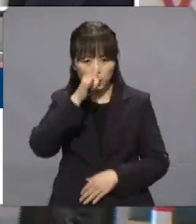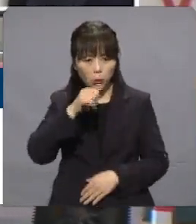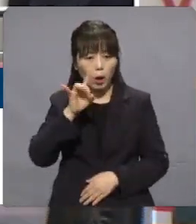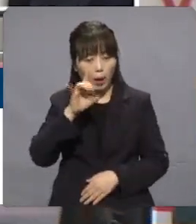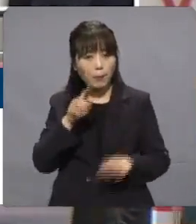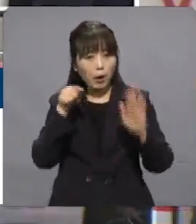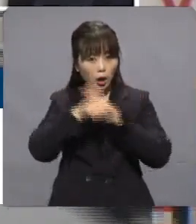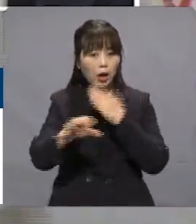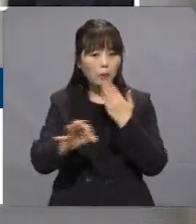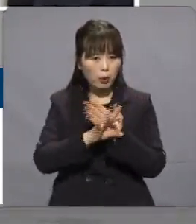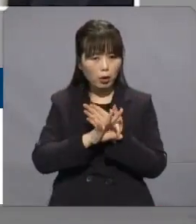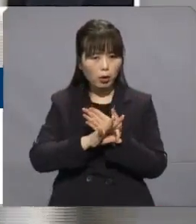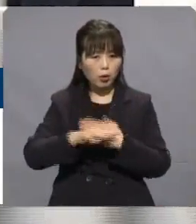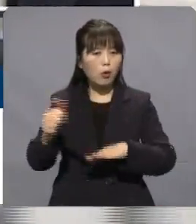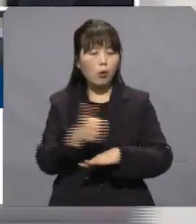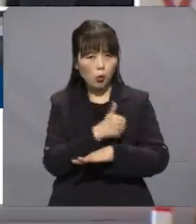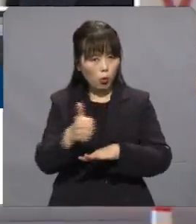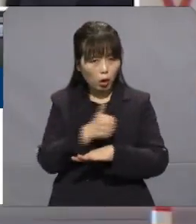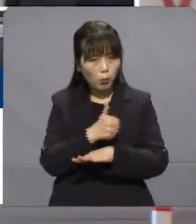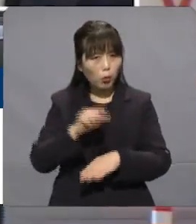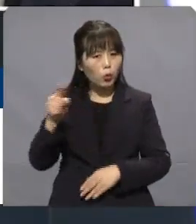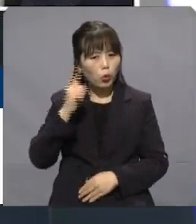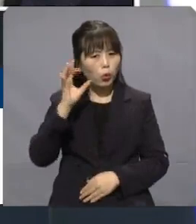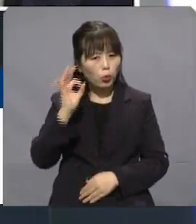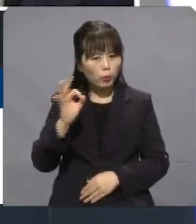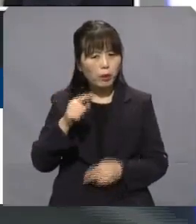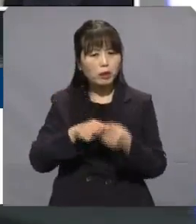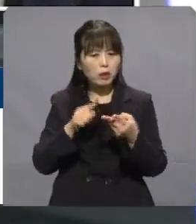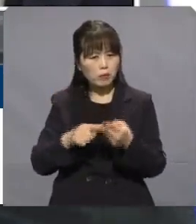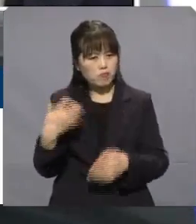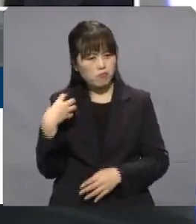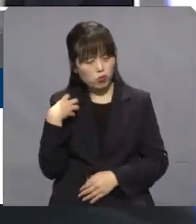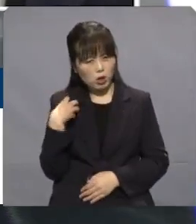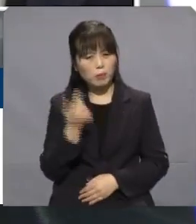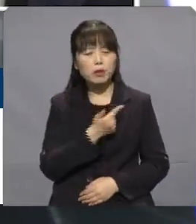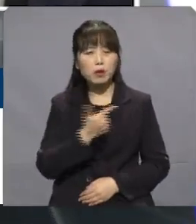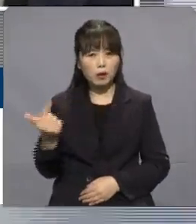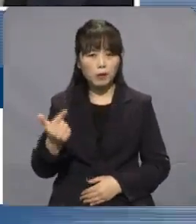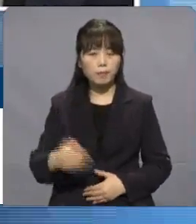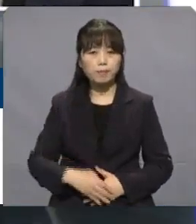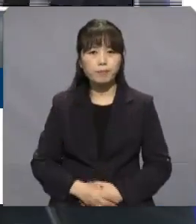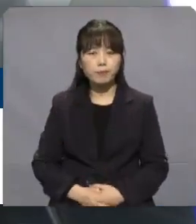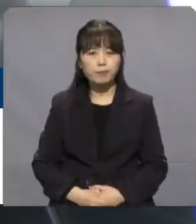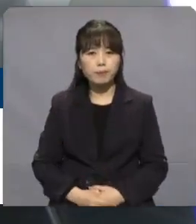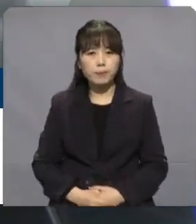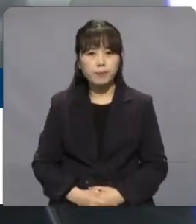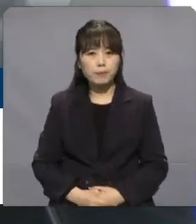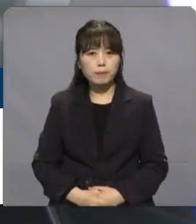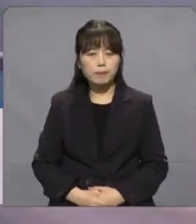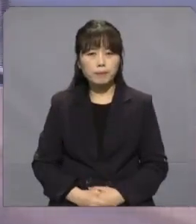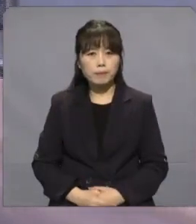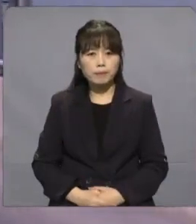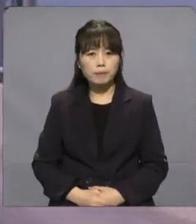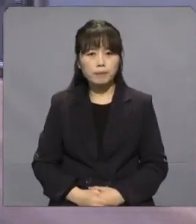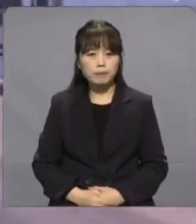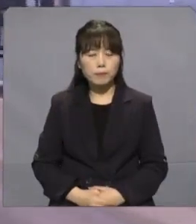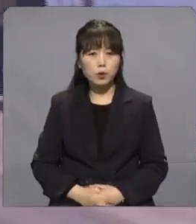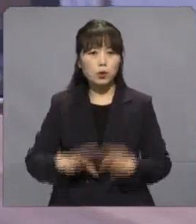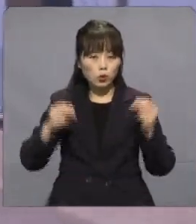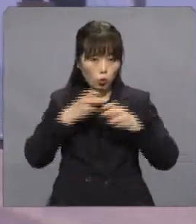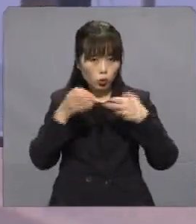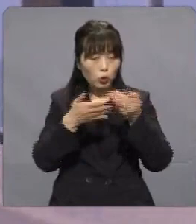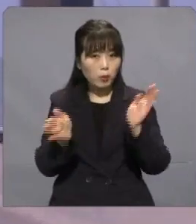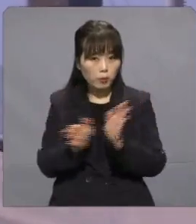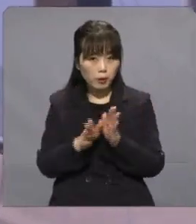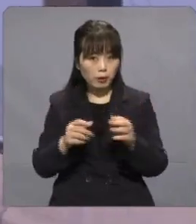한번 나가게 되면은 뭐 왕복 요금이라든가 이런 부분이 이제 부담이 되다 보니까